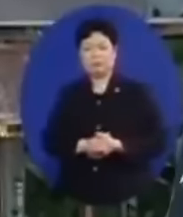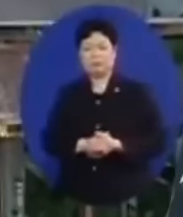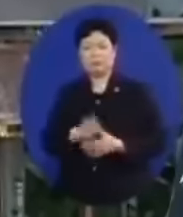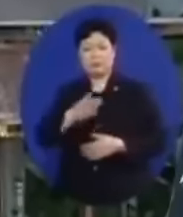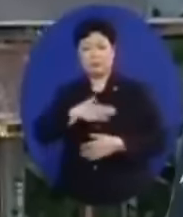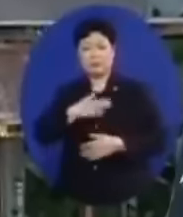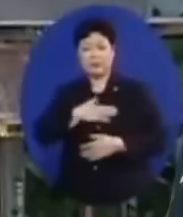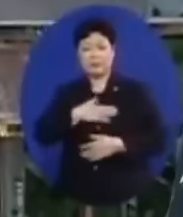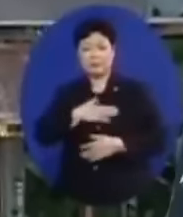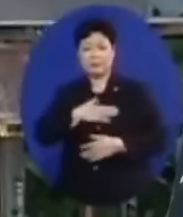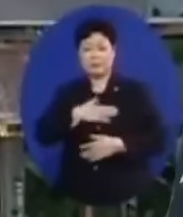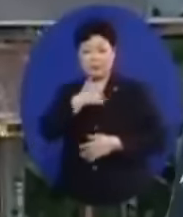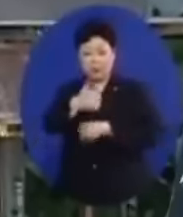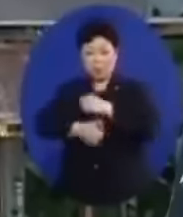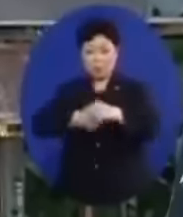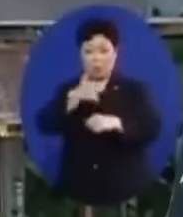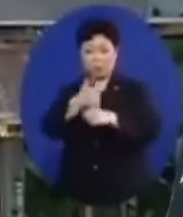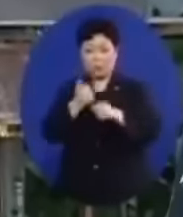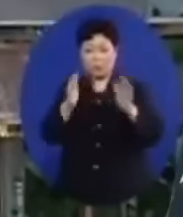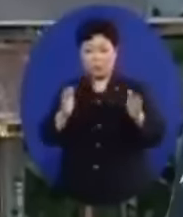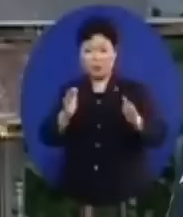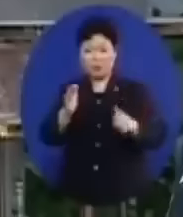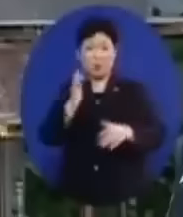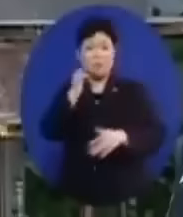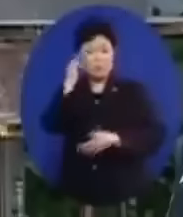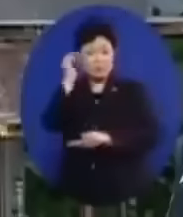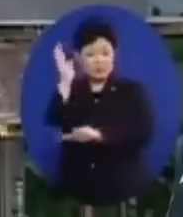제가 50년간 목회를 하면서